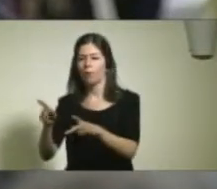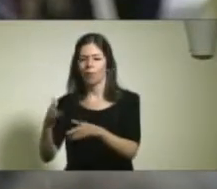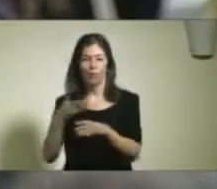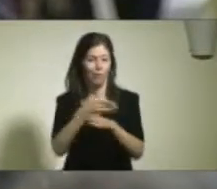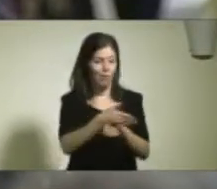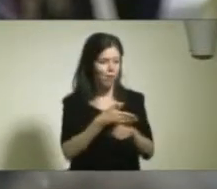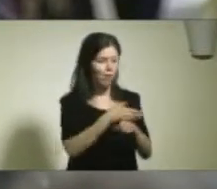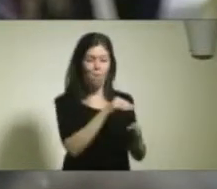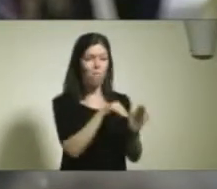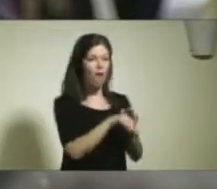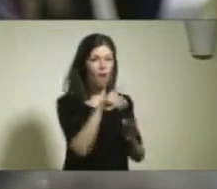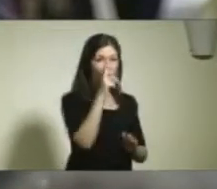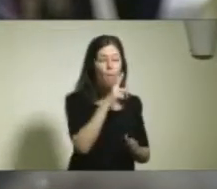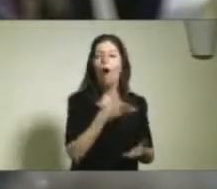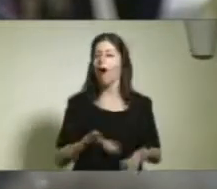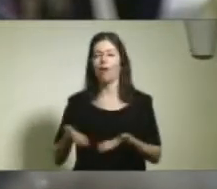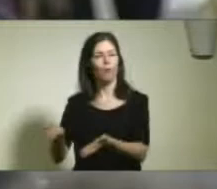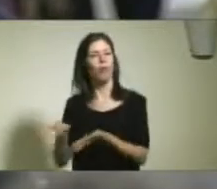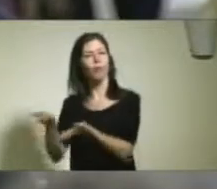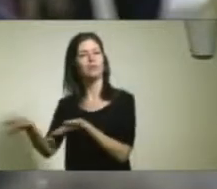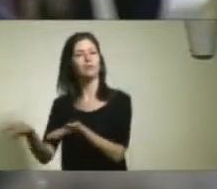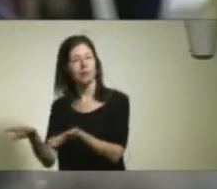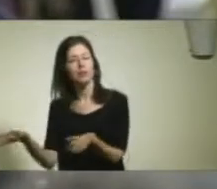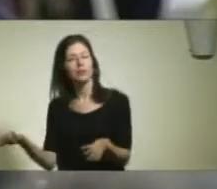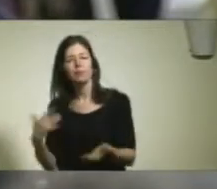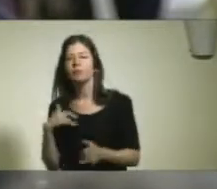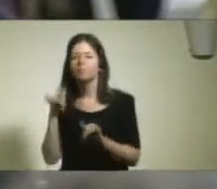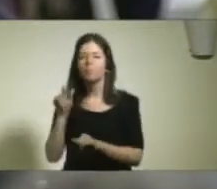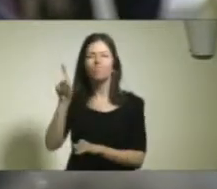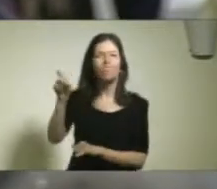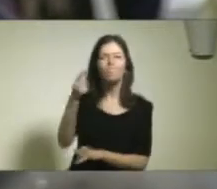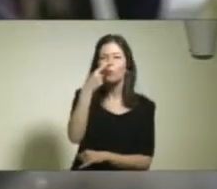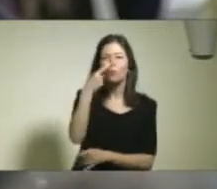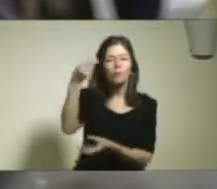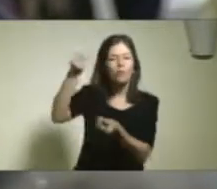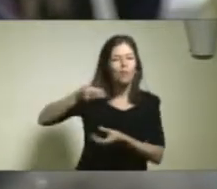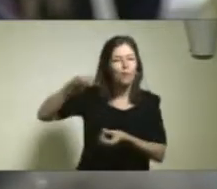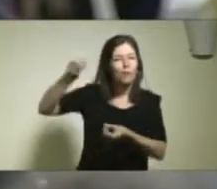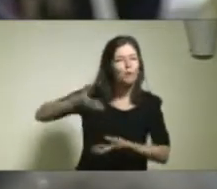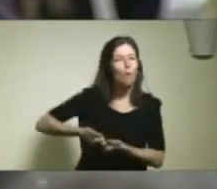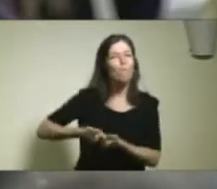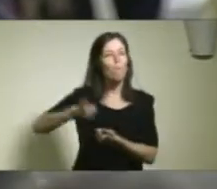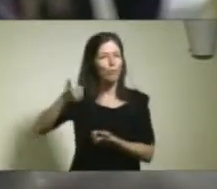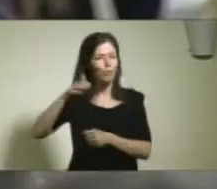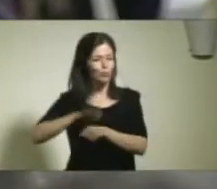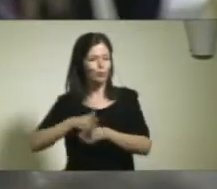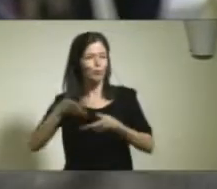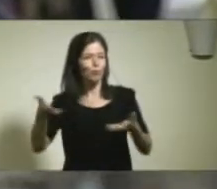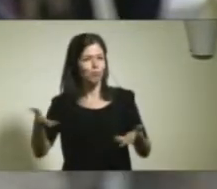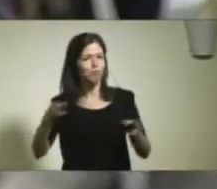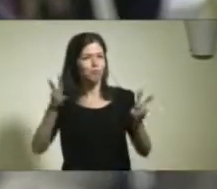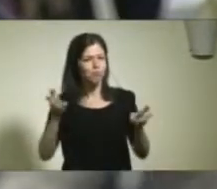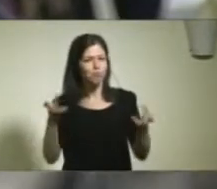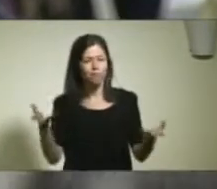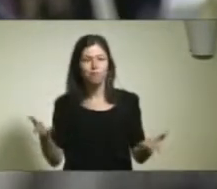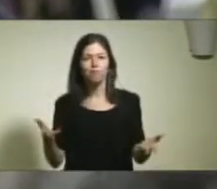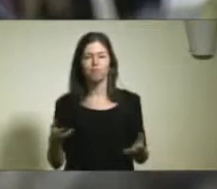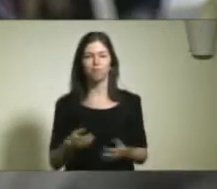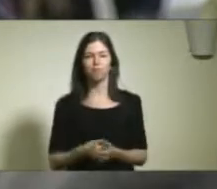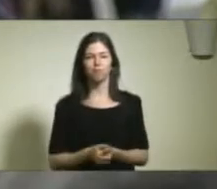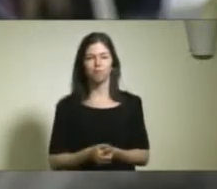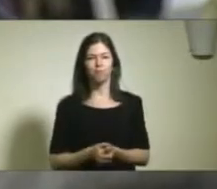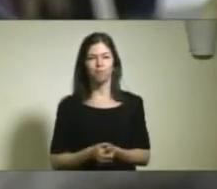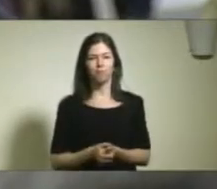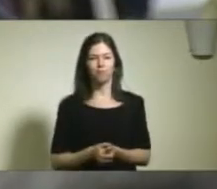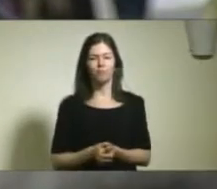les grandes banques. Je suis vraiment curieuse d'avoir plus de renseignements sur ce que Unifor fait